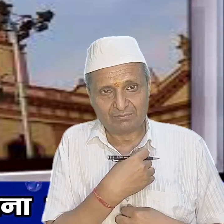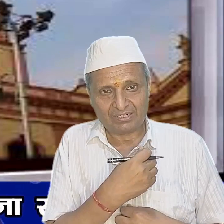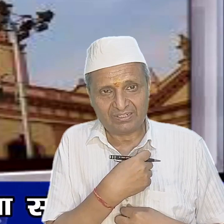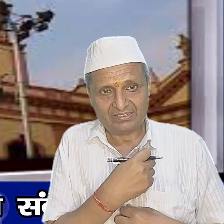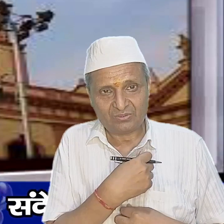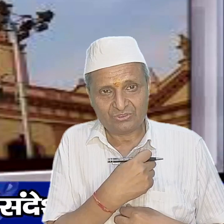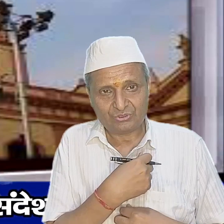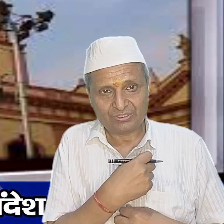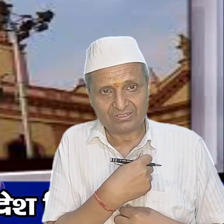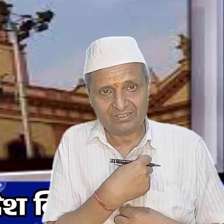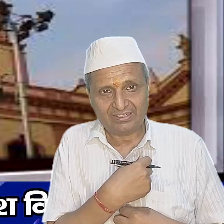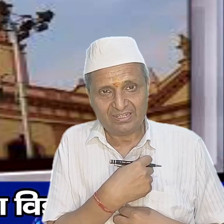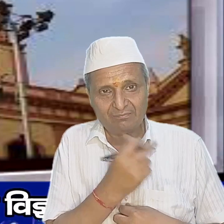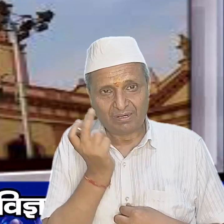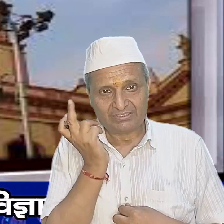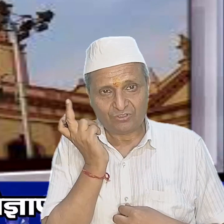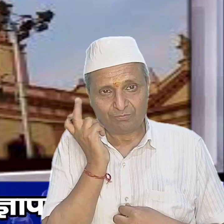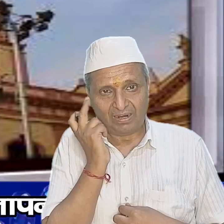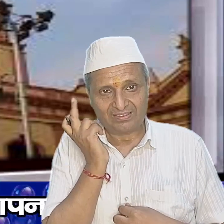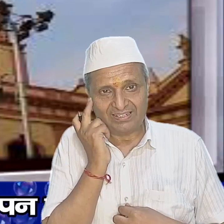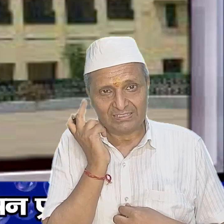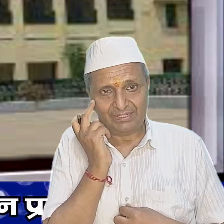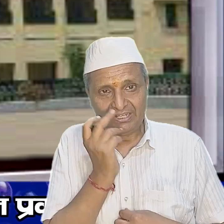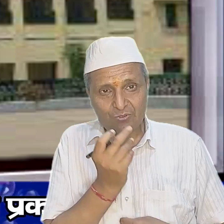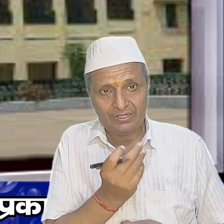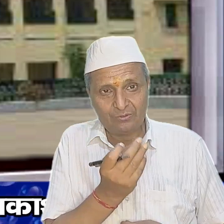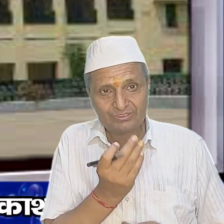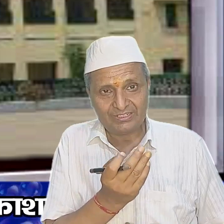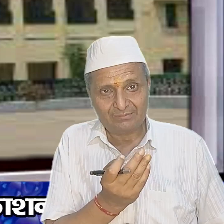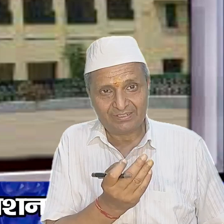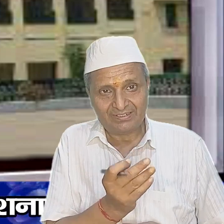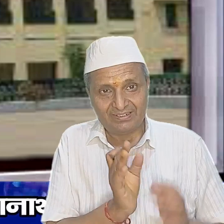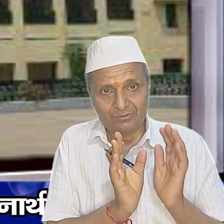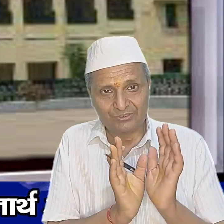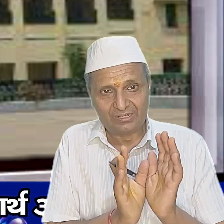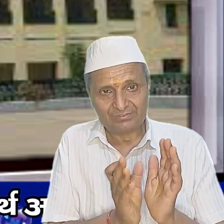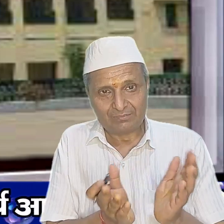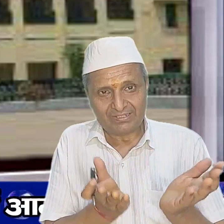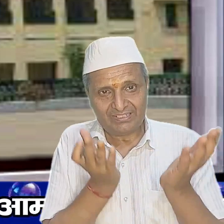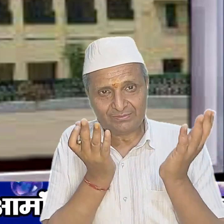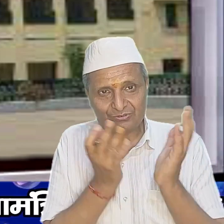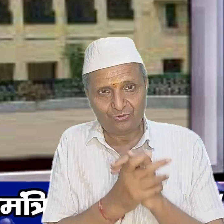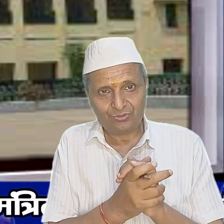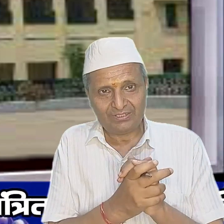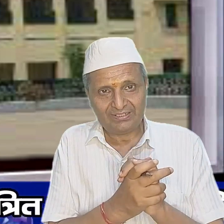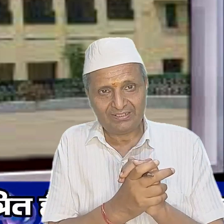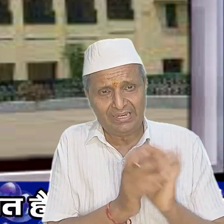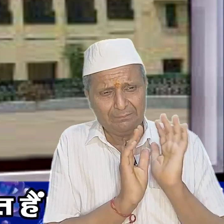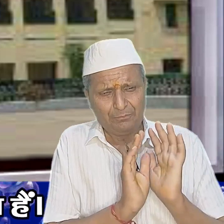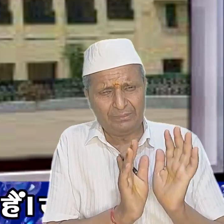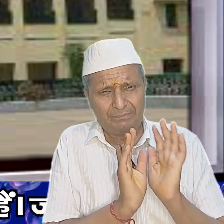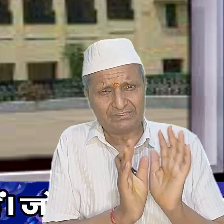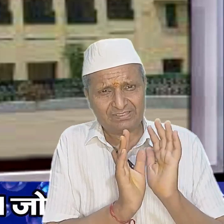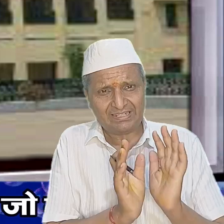लिए। अरे इतिहास देखो, कश्मीर फाइल्स तो असली ये हैं। उसकी जब वो मर गया उसकी डेड बॉडी वहां